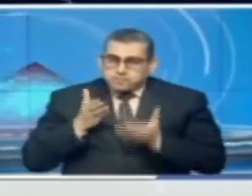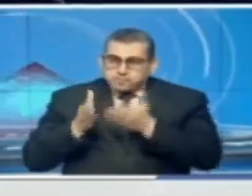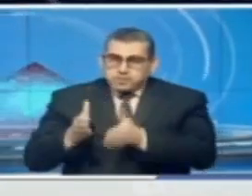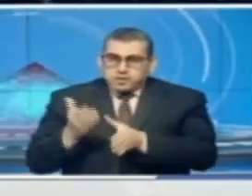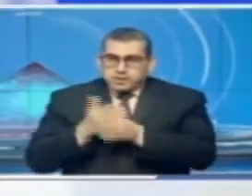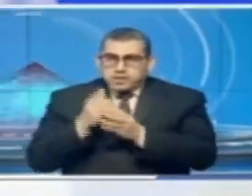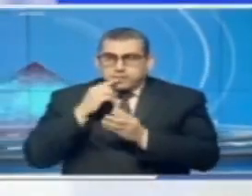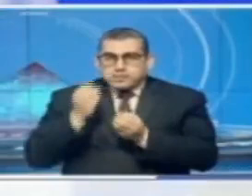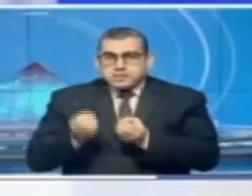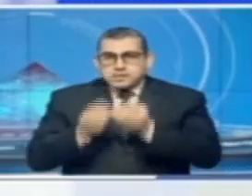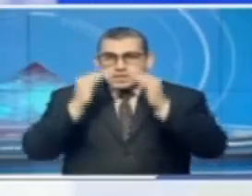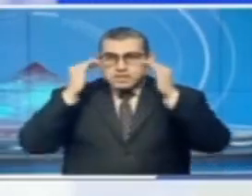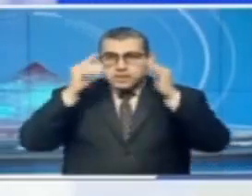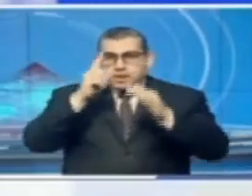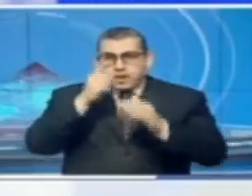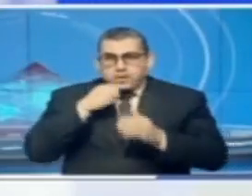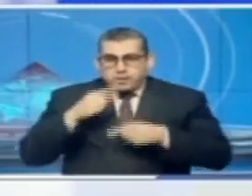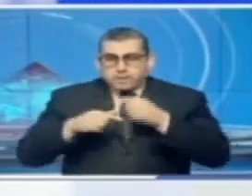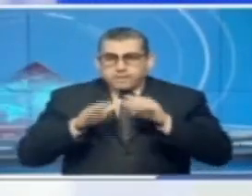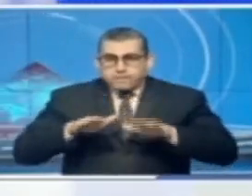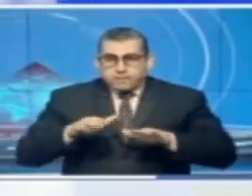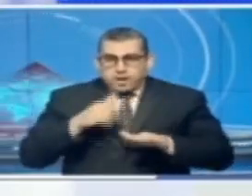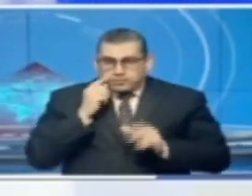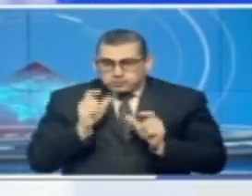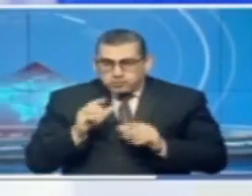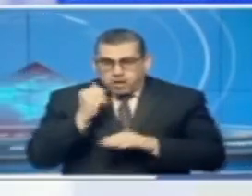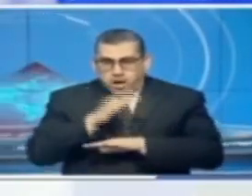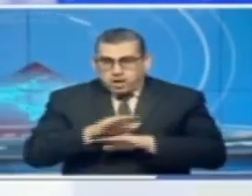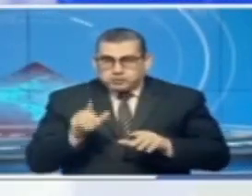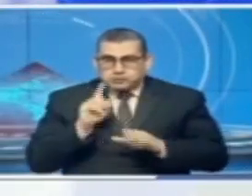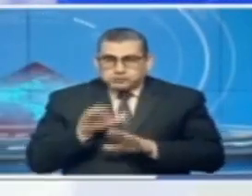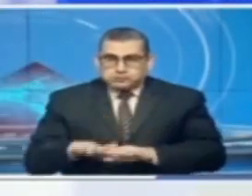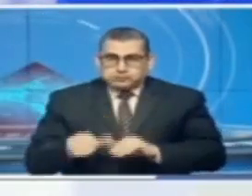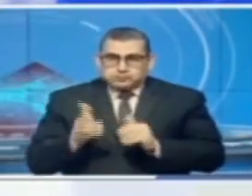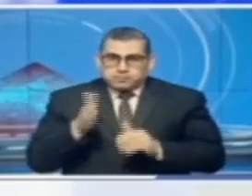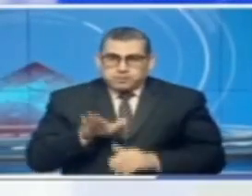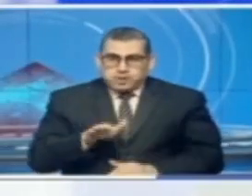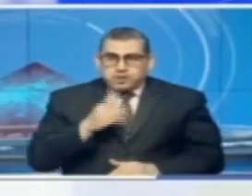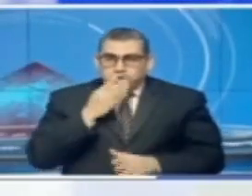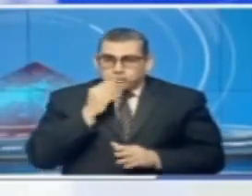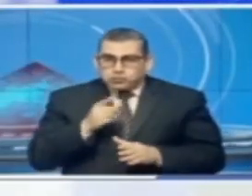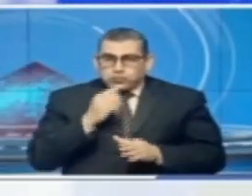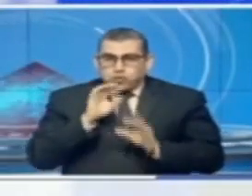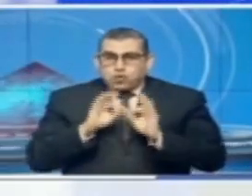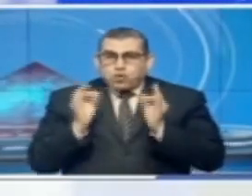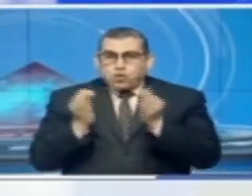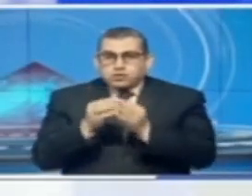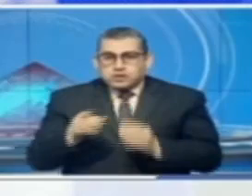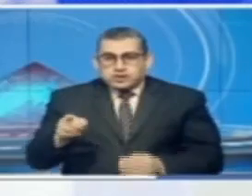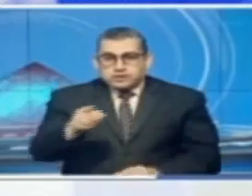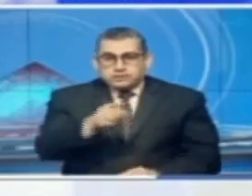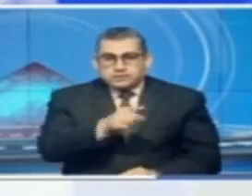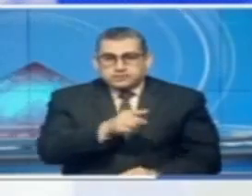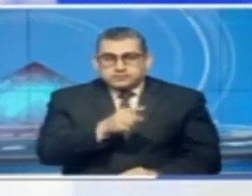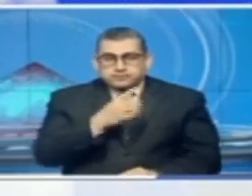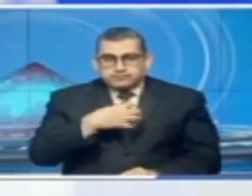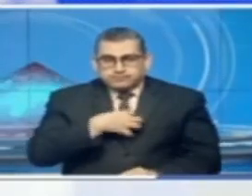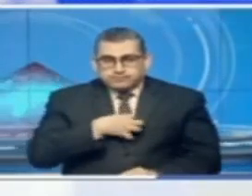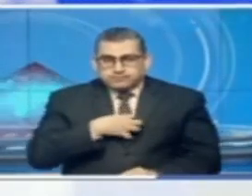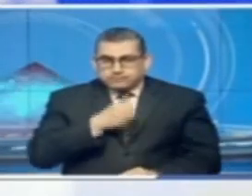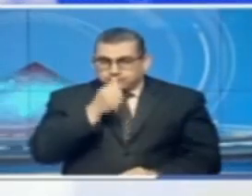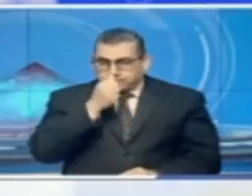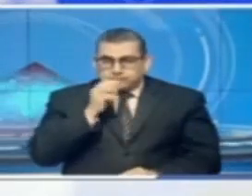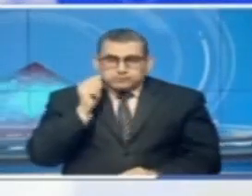السماء على البقاء في الأرض، وإلى أسرهم التي عانت